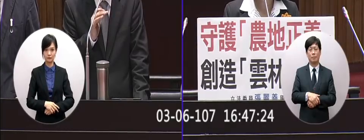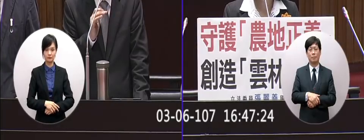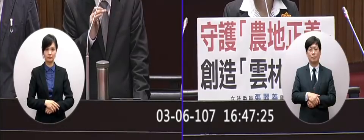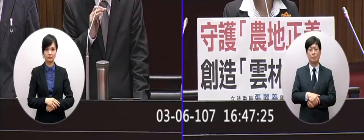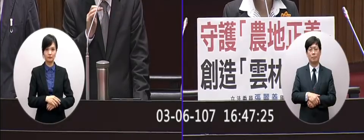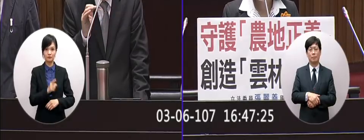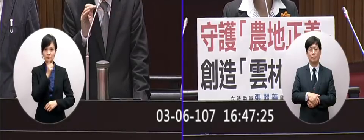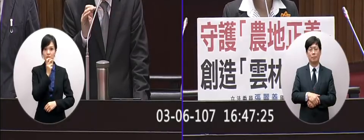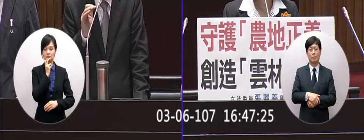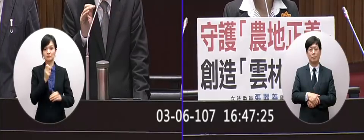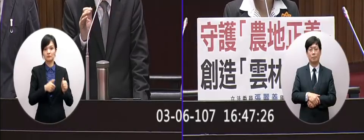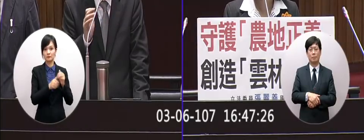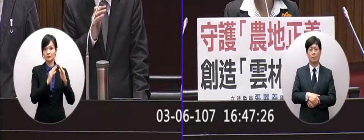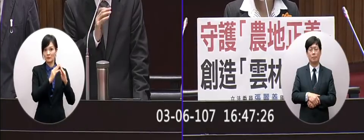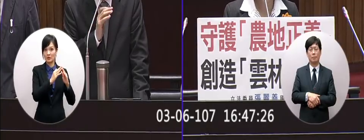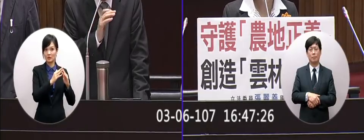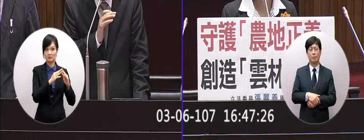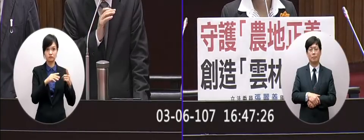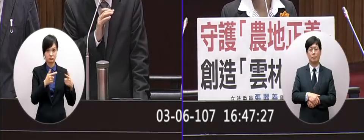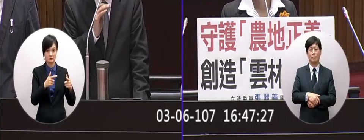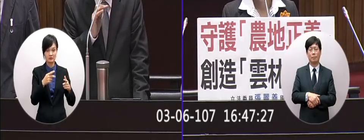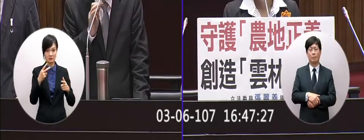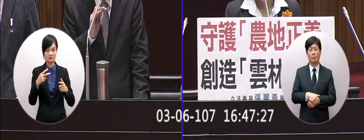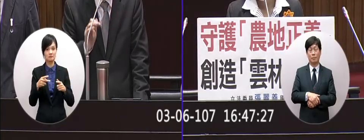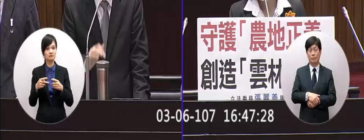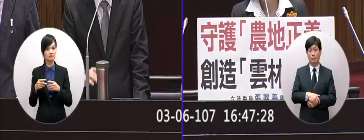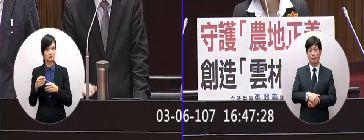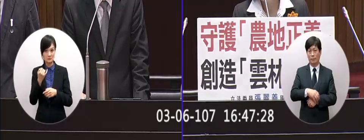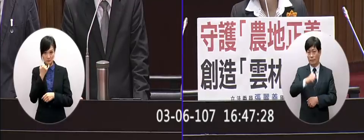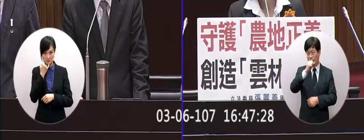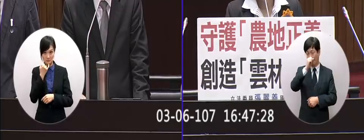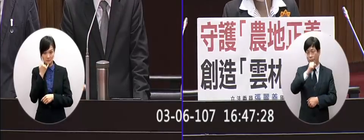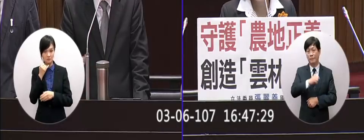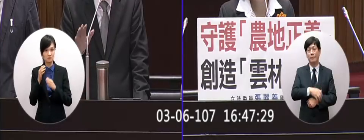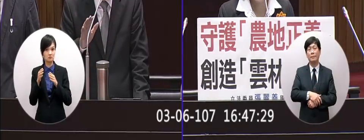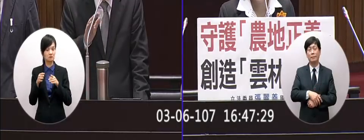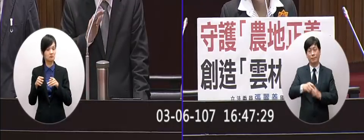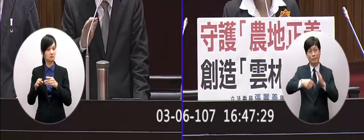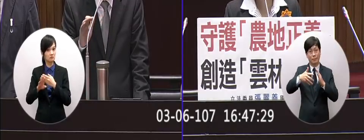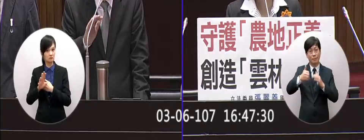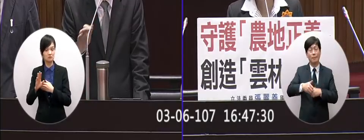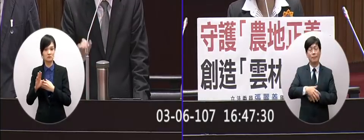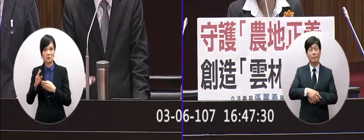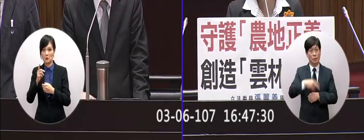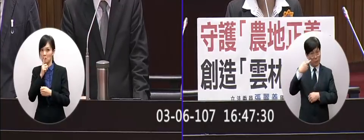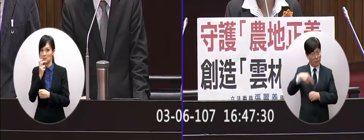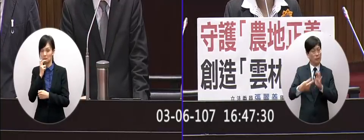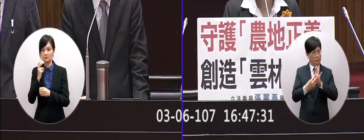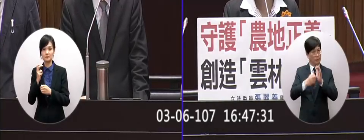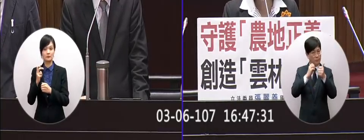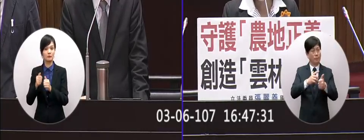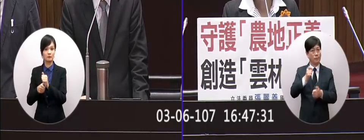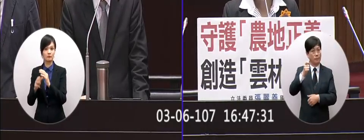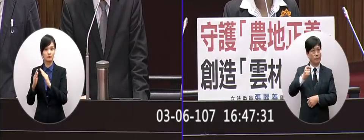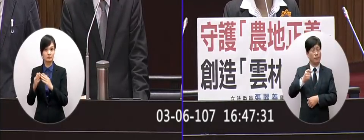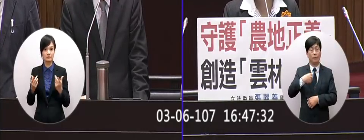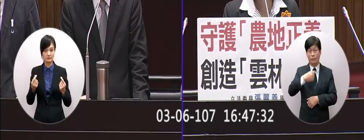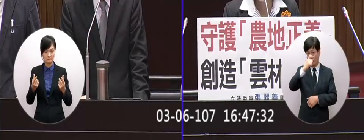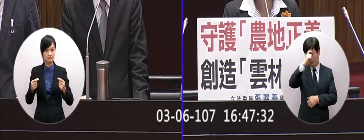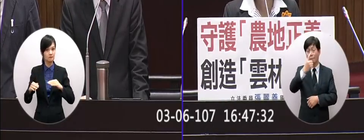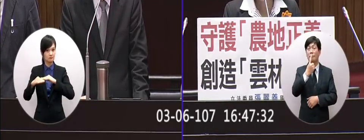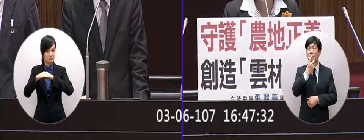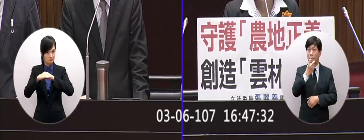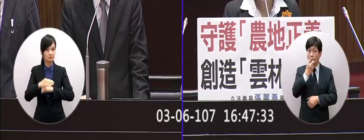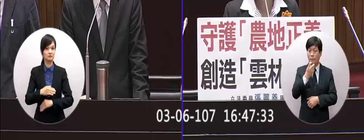市，同一个职务也能够跟直辖市同一个职等等等，啊，我们希望能够逐步解决地方的问题。 我希望